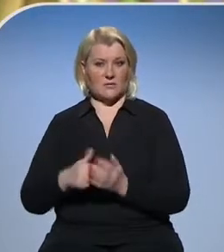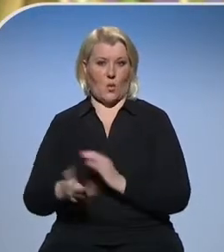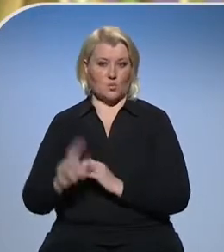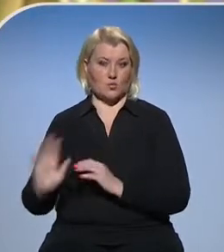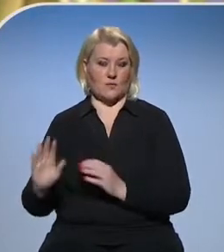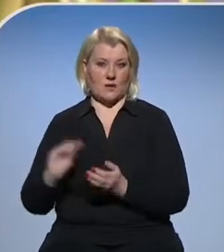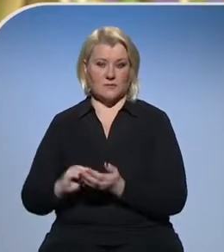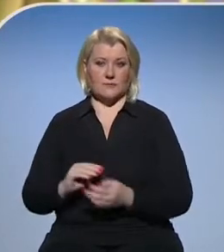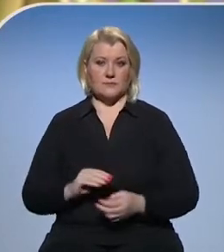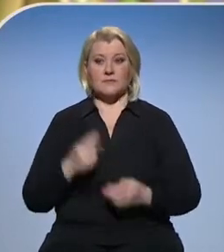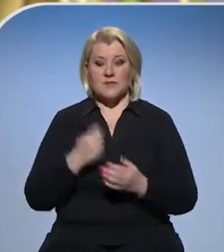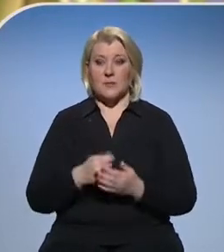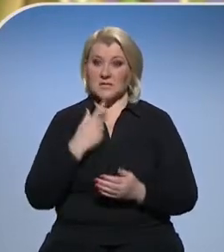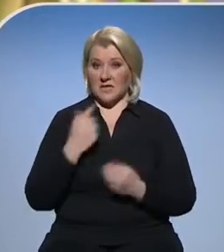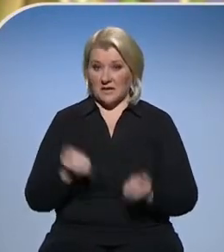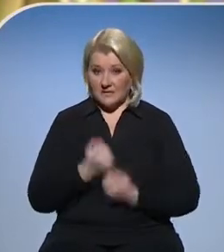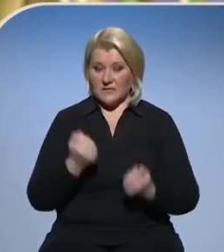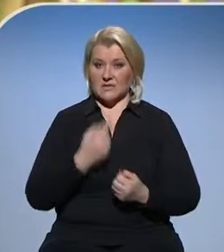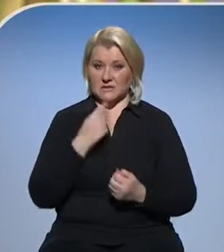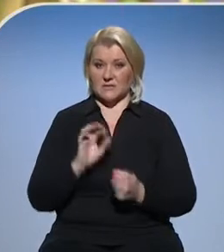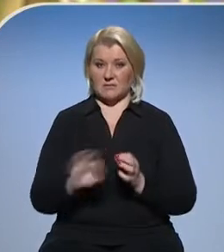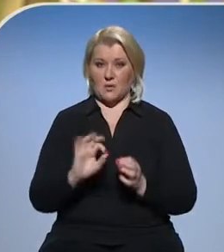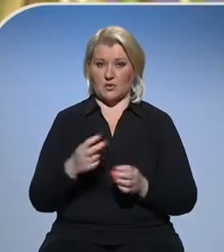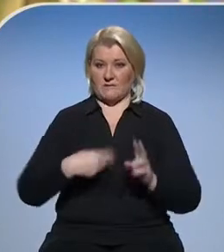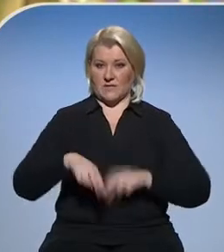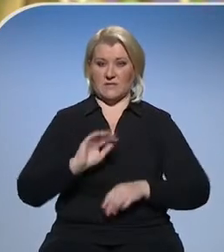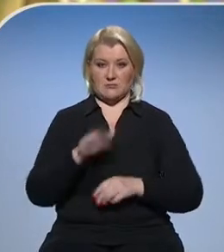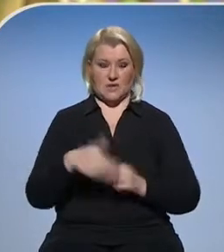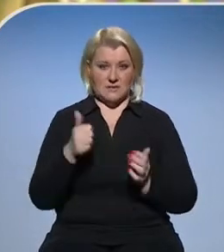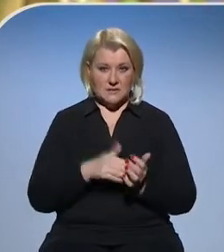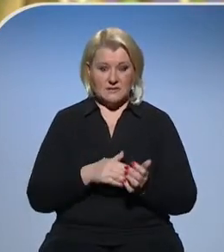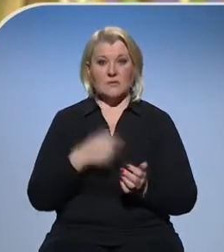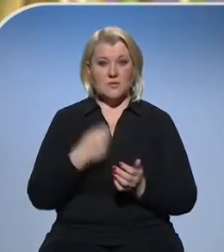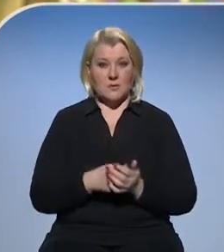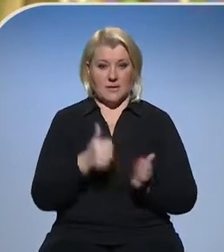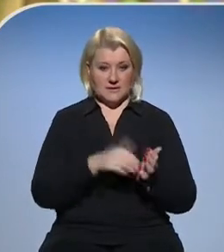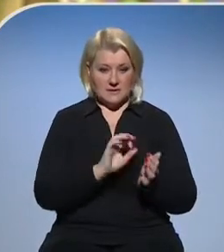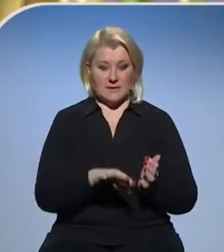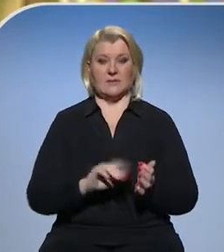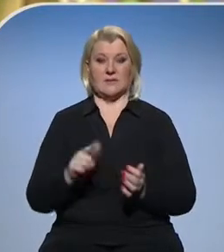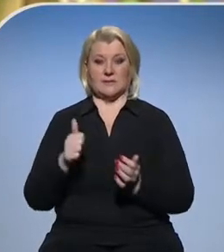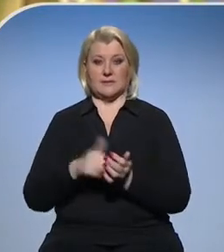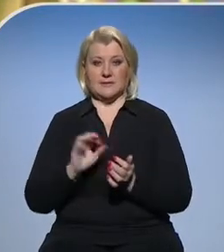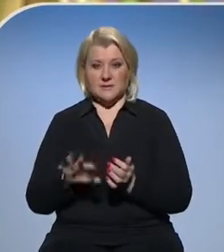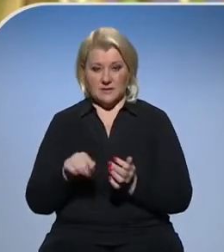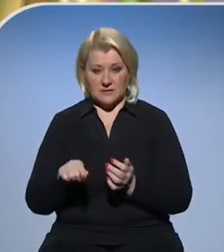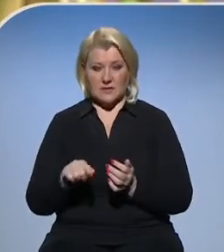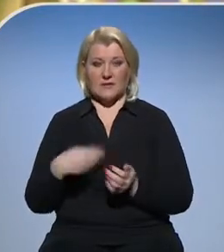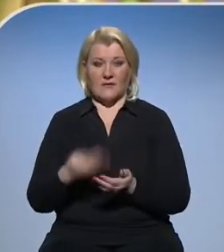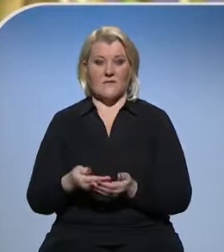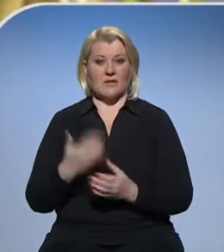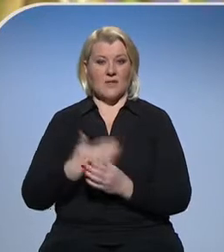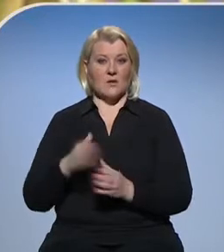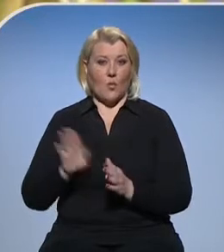chtěl být hodně jako proaktivní a spořit si víc než tu tisícovku, tak na druhou 1000 korun měsíčně vlastně dostane daňovou úlevu a